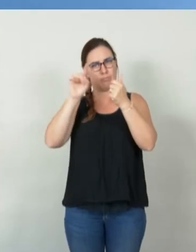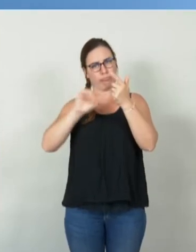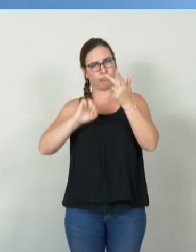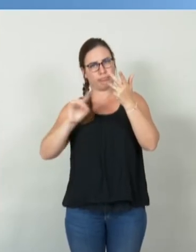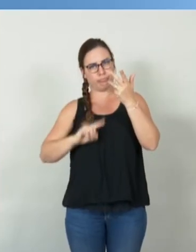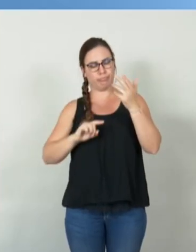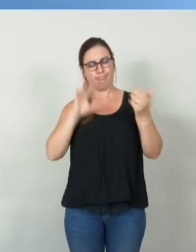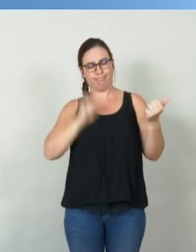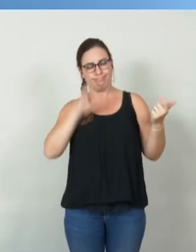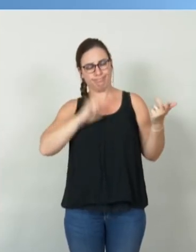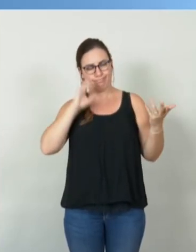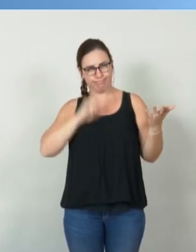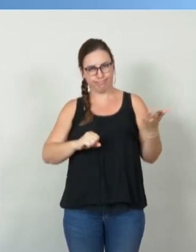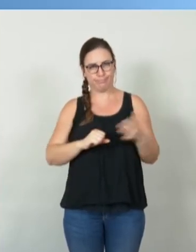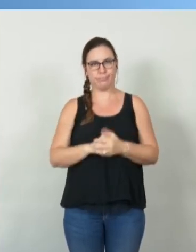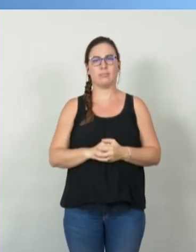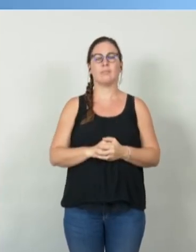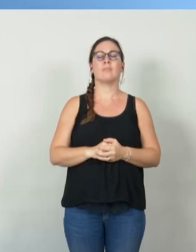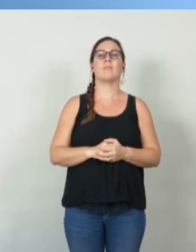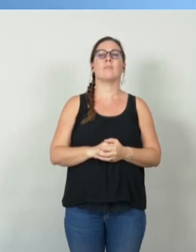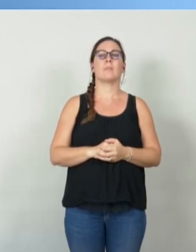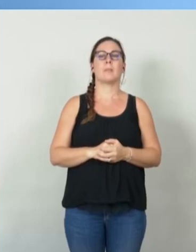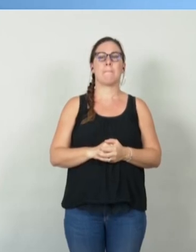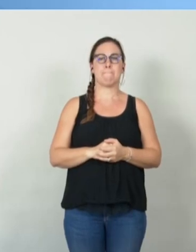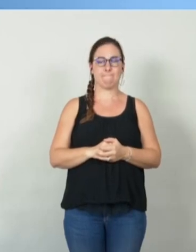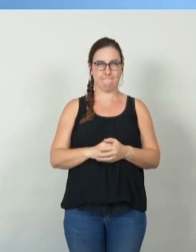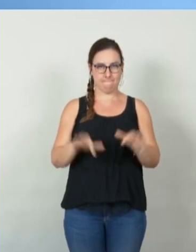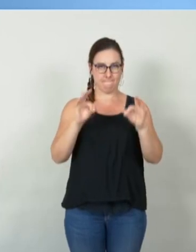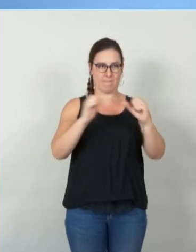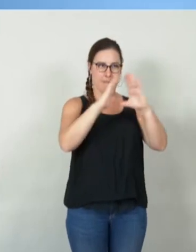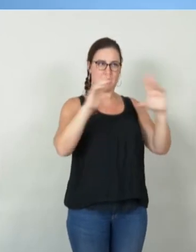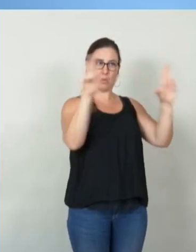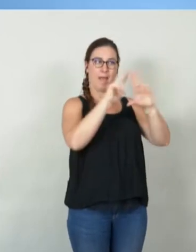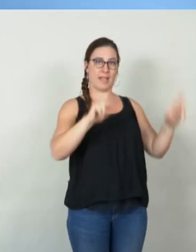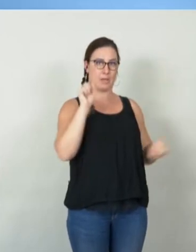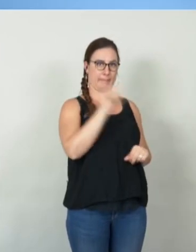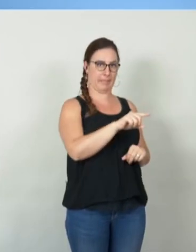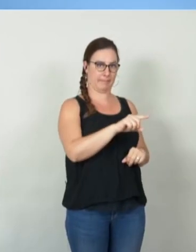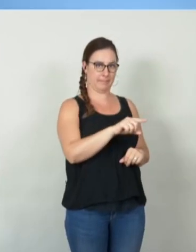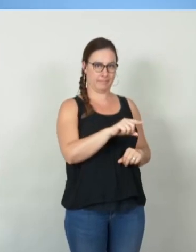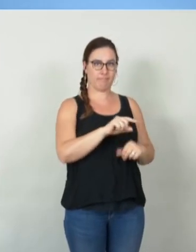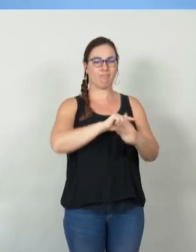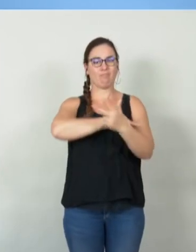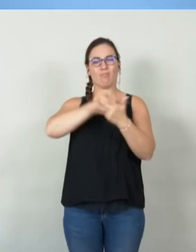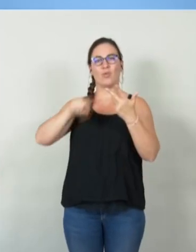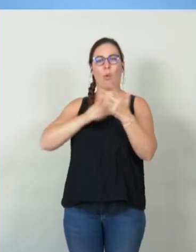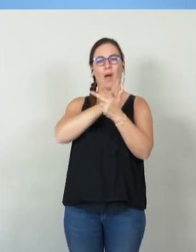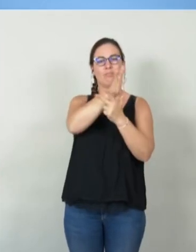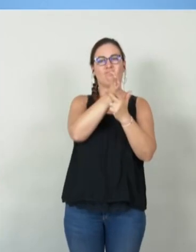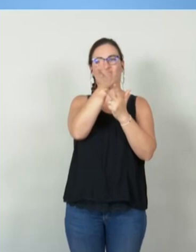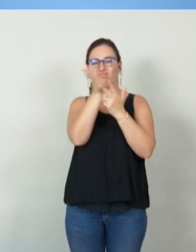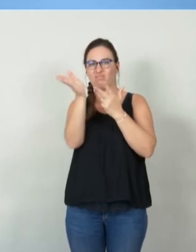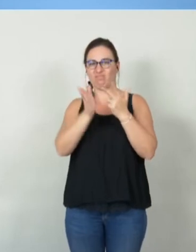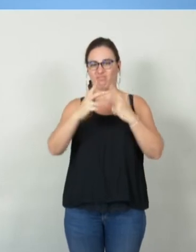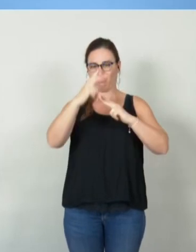relever en suivant donc sur la partie maison de l'international suivant les trois les trois parties du document